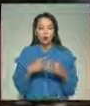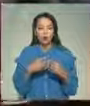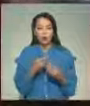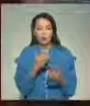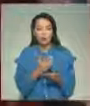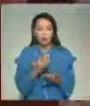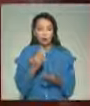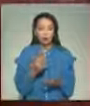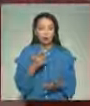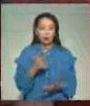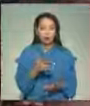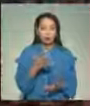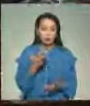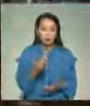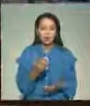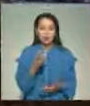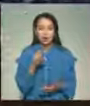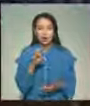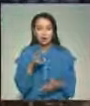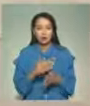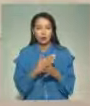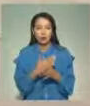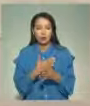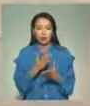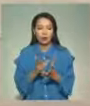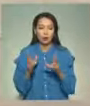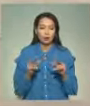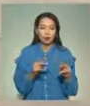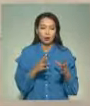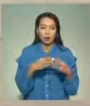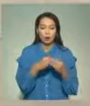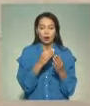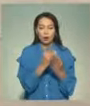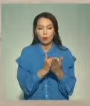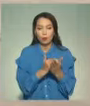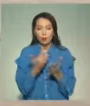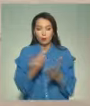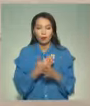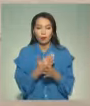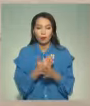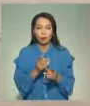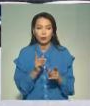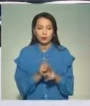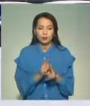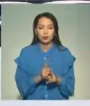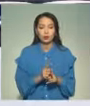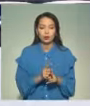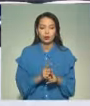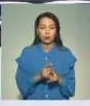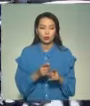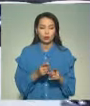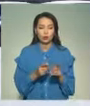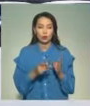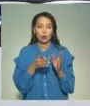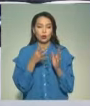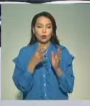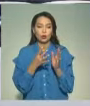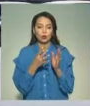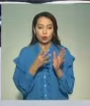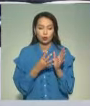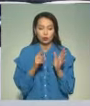Оның 3,5 мыңға жуығы атаулы әлеуметтік көмек алады. Бақытты отбасы бағдарламасының арқасында көмек алушылар 497-ге азайған. Жоба аясында 1300